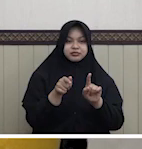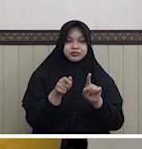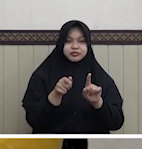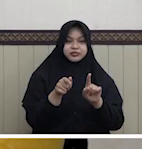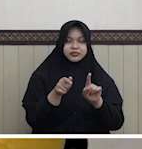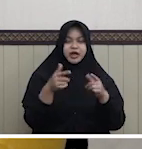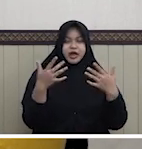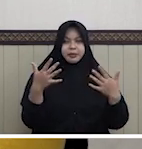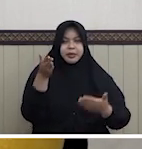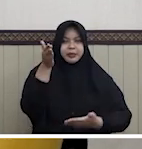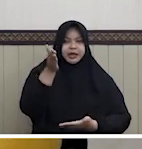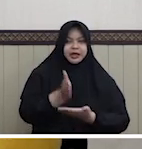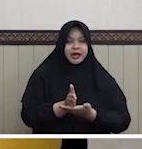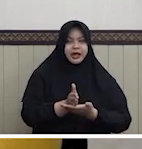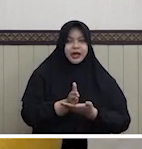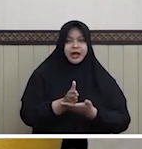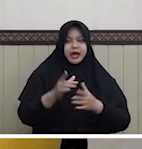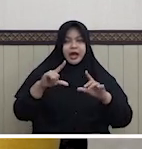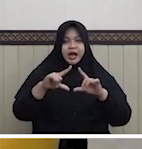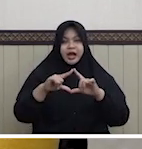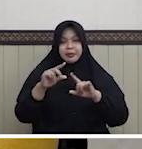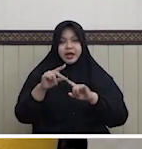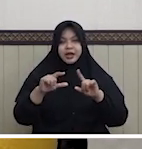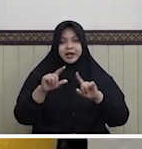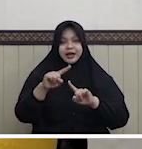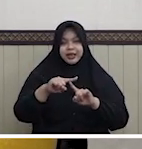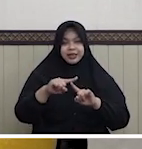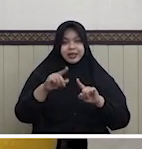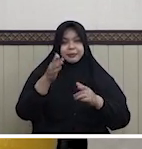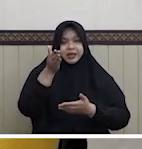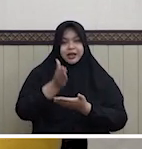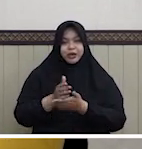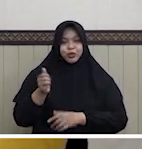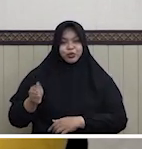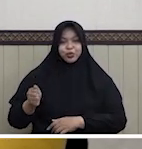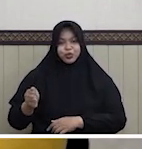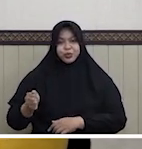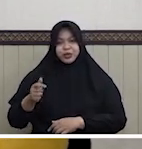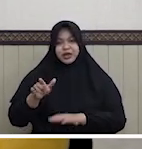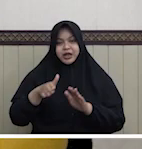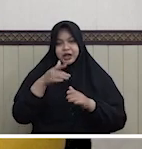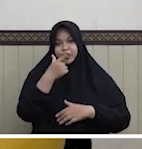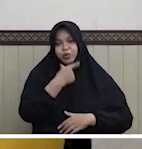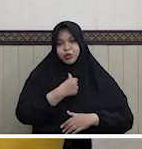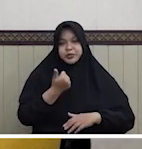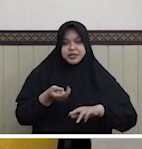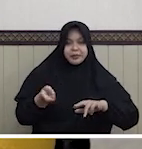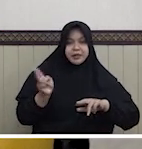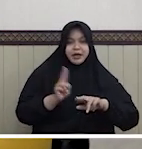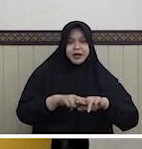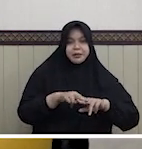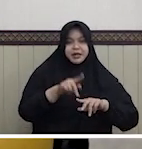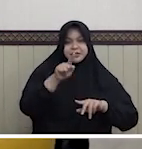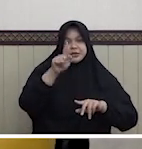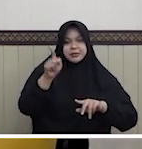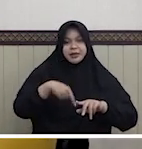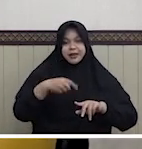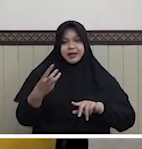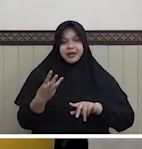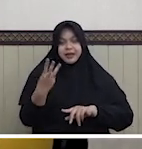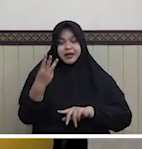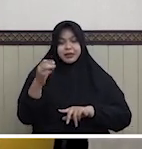namanya aparat penegak hukum dalam hal ini Hakim yang akan memberikan keputusan Ya itu bisa menambahkan sepertiga